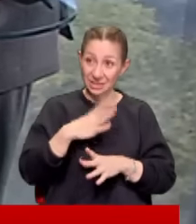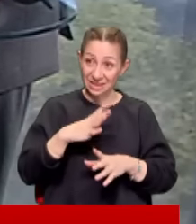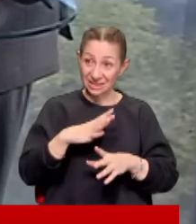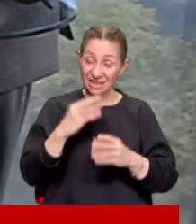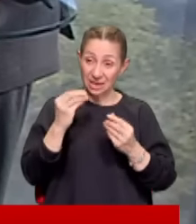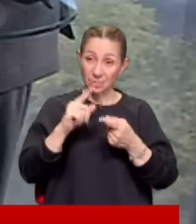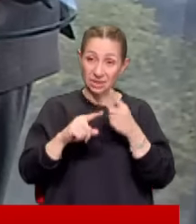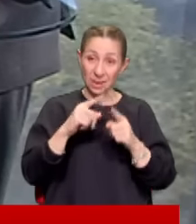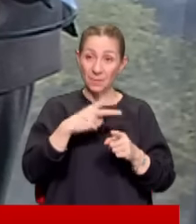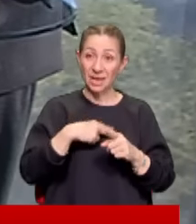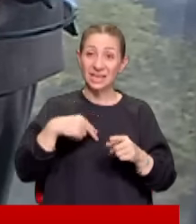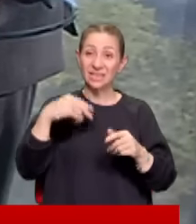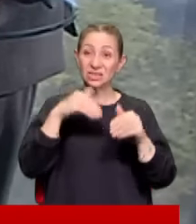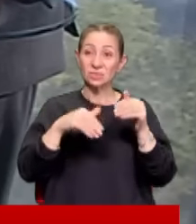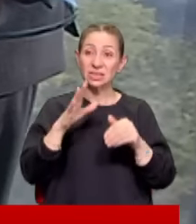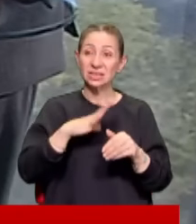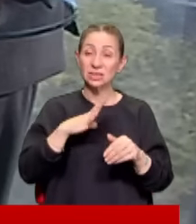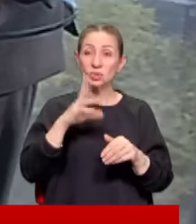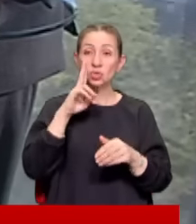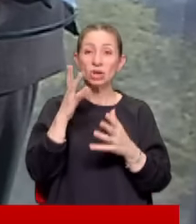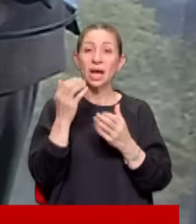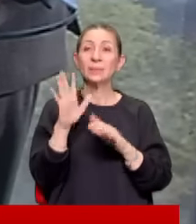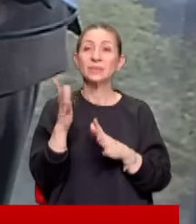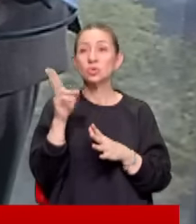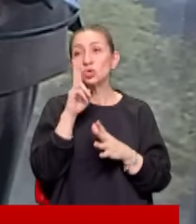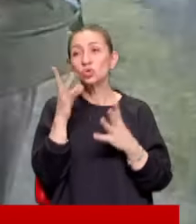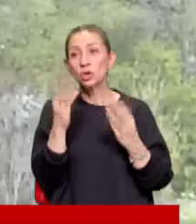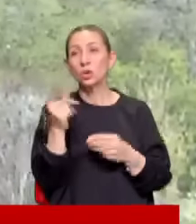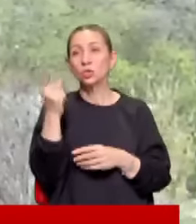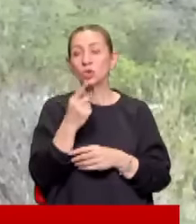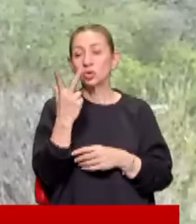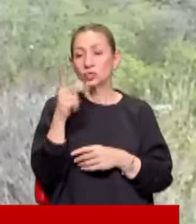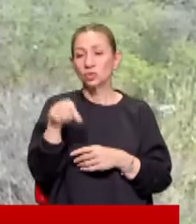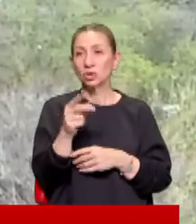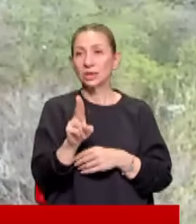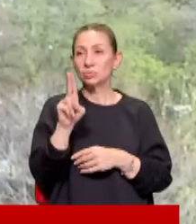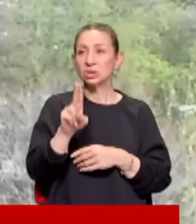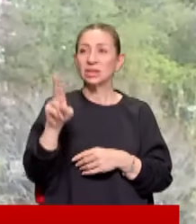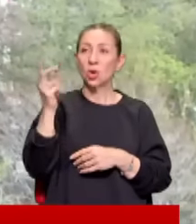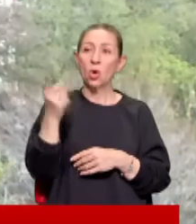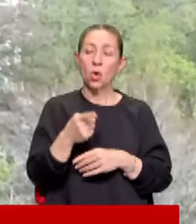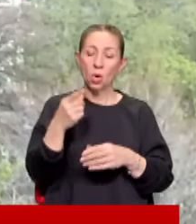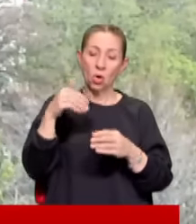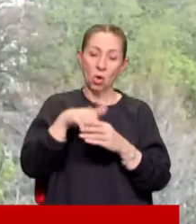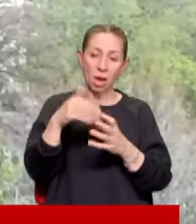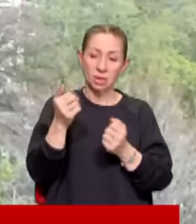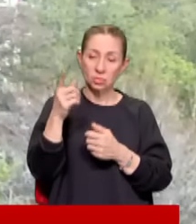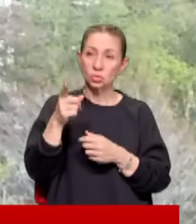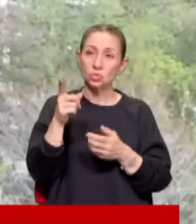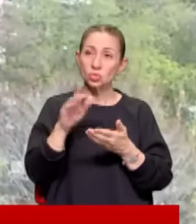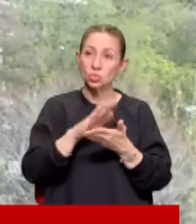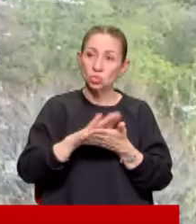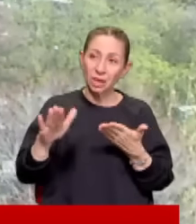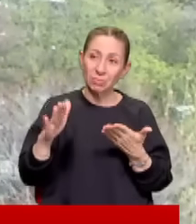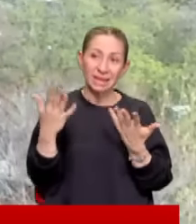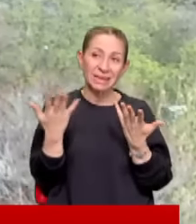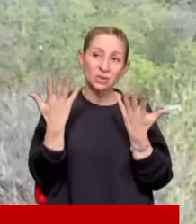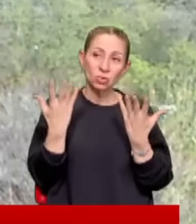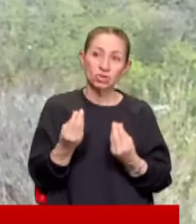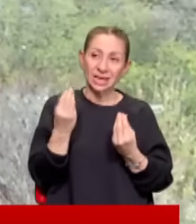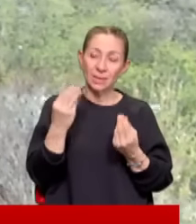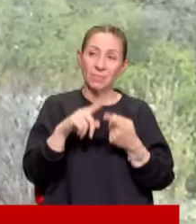ama yerel seçimlerde de istediğiniz sonucu elde edemediniz. Neticede %3,77'lik oy oranı. Bunun telafisi nasıl olacak